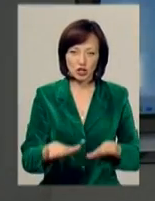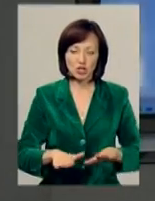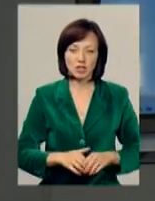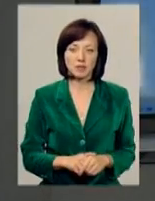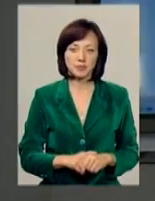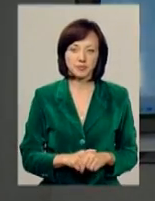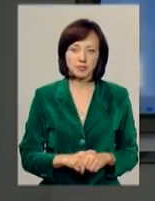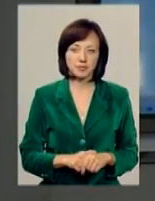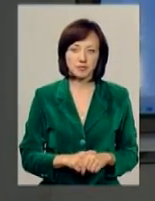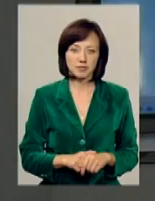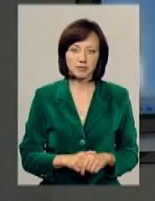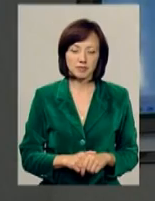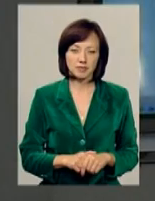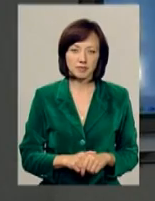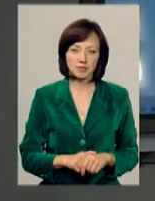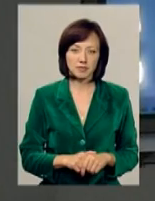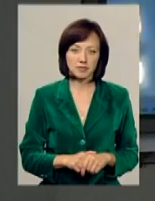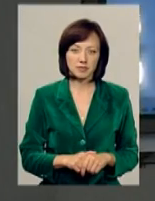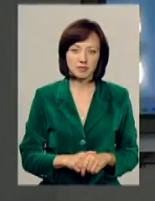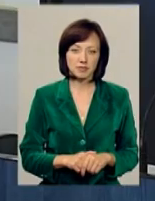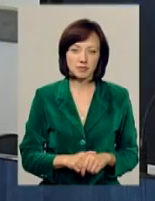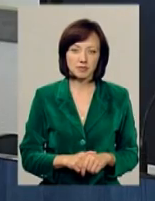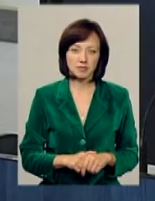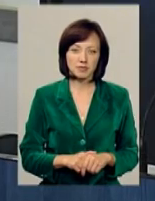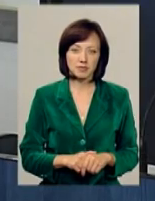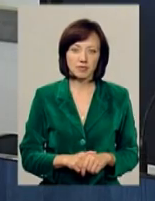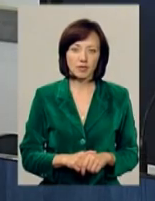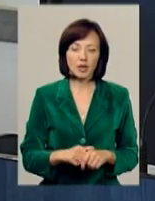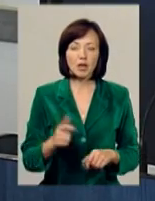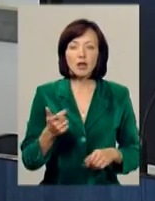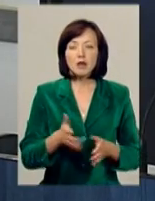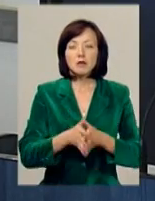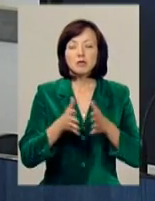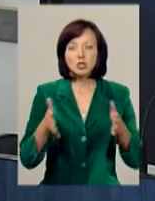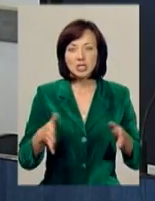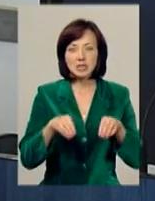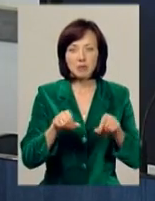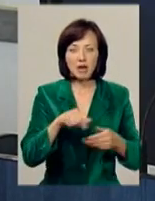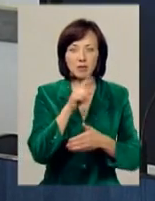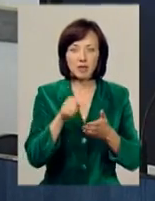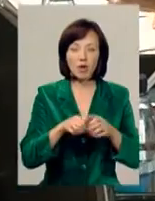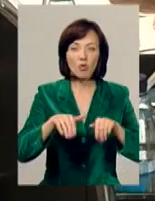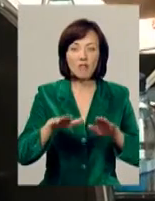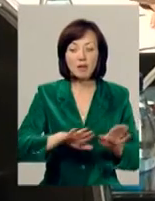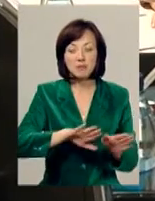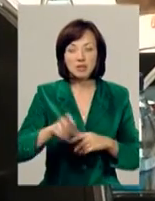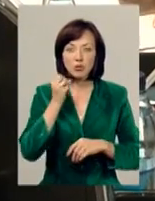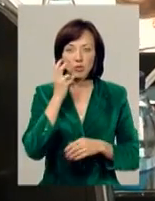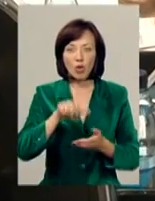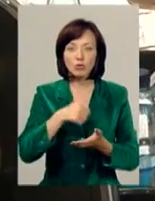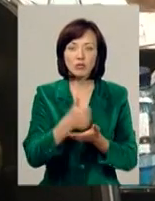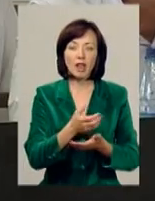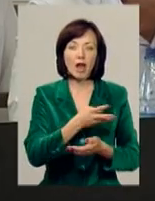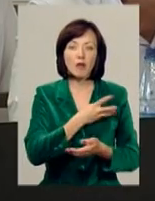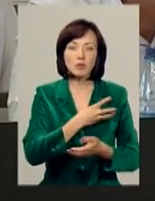рішення спасиболике с переважна кількість земельних питань ухва вже по обіді коли основний емоційний